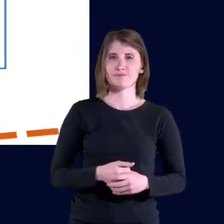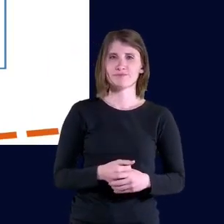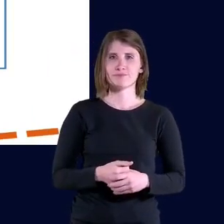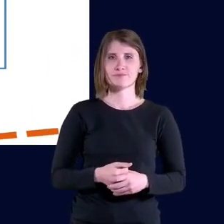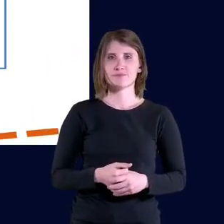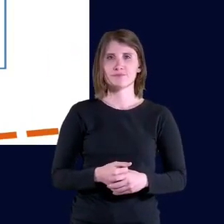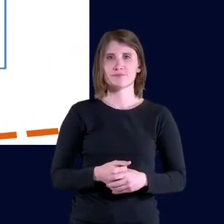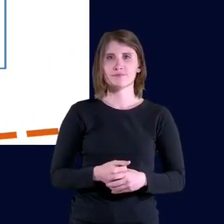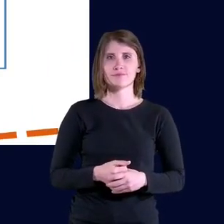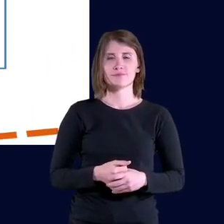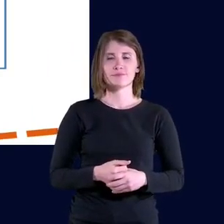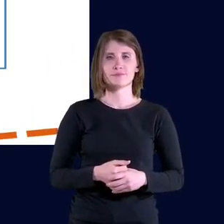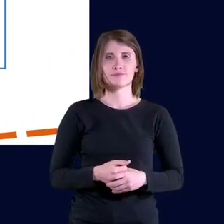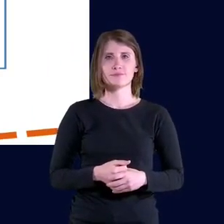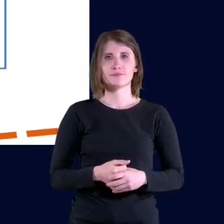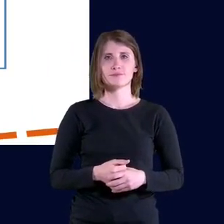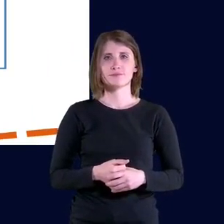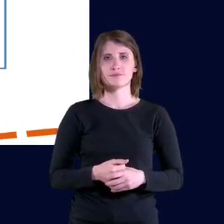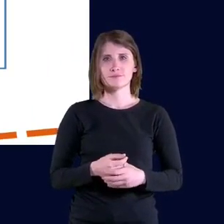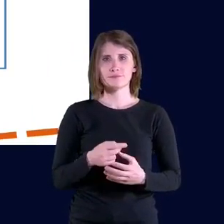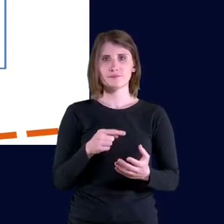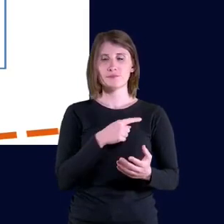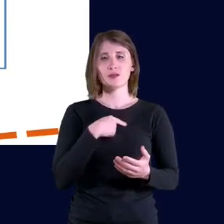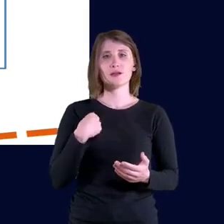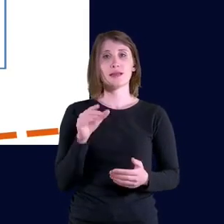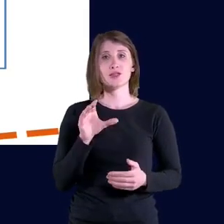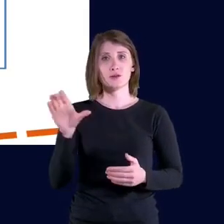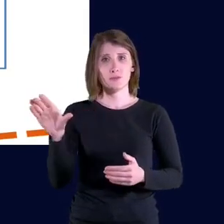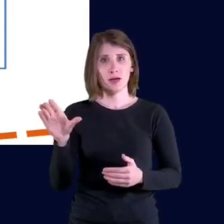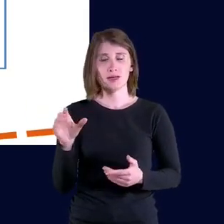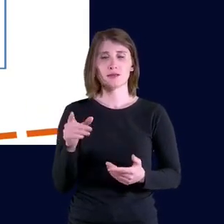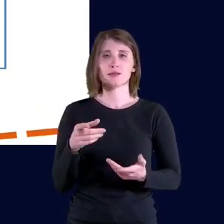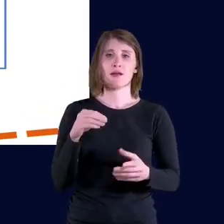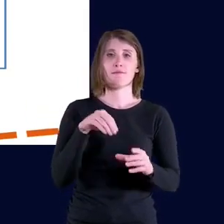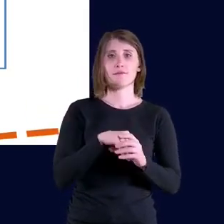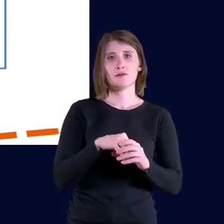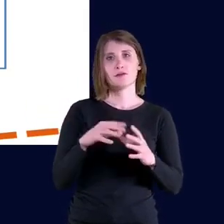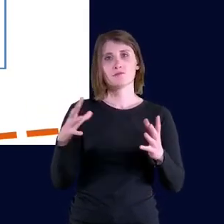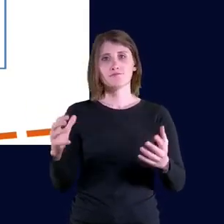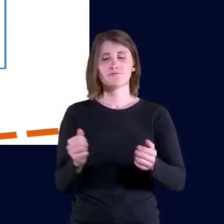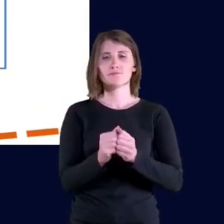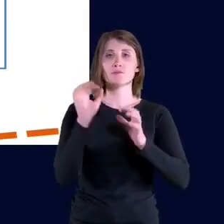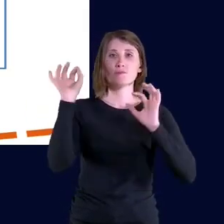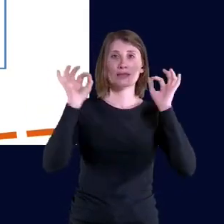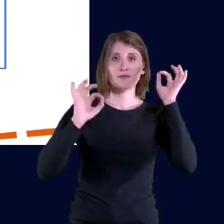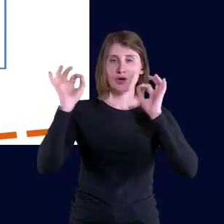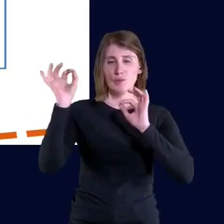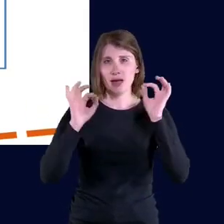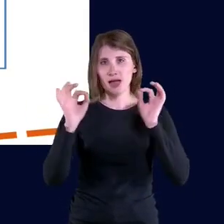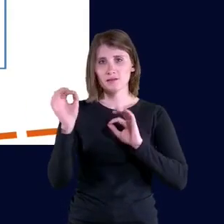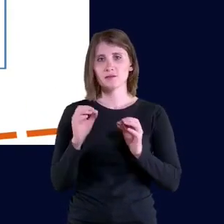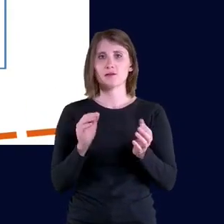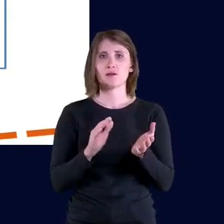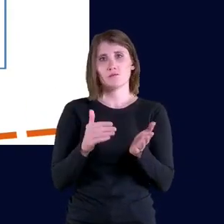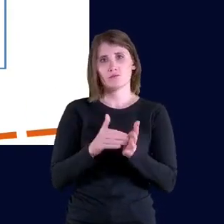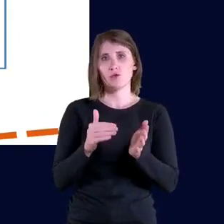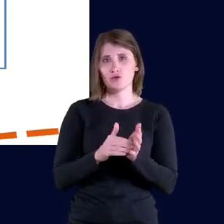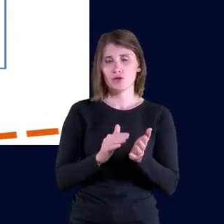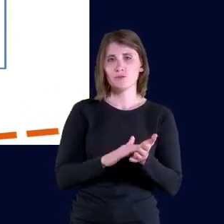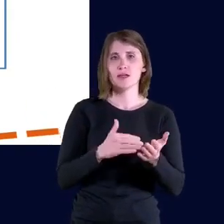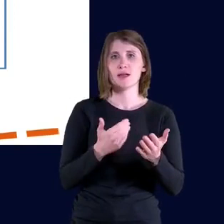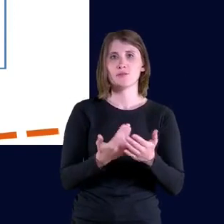główny głównie mogą znaleźć się w naszej bazie właśnie informacje które mogą się przydać przy